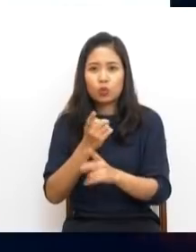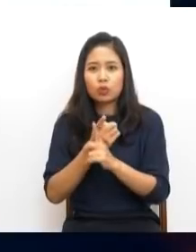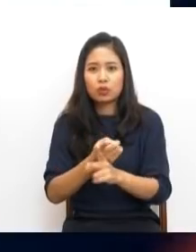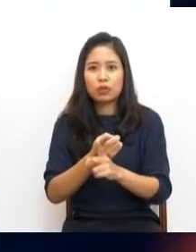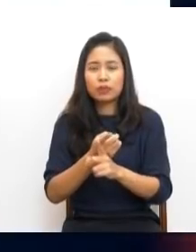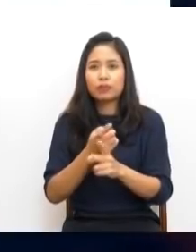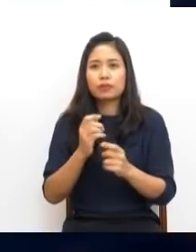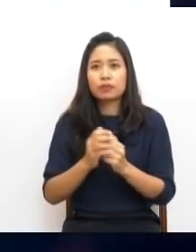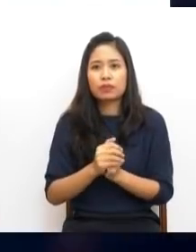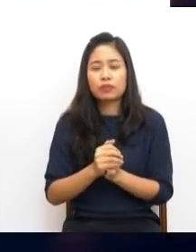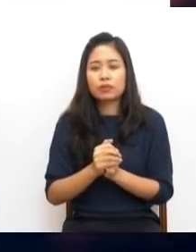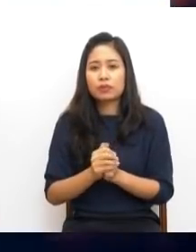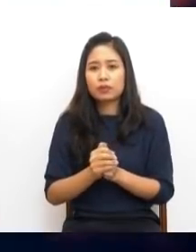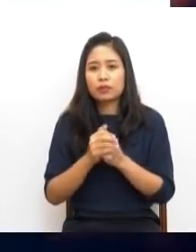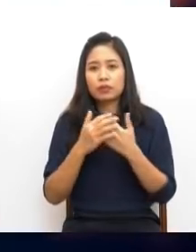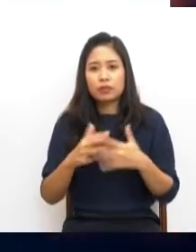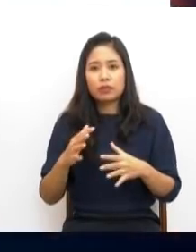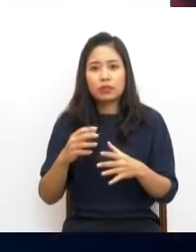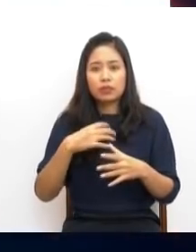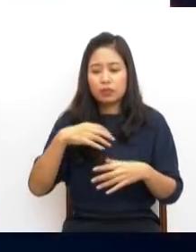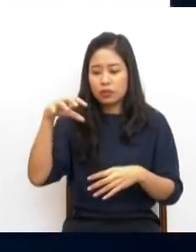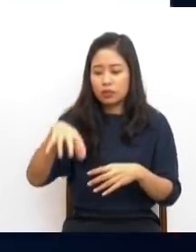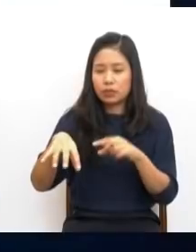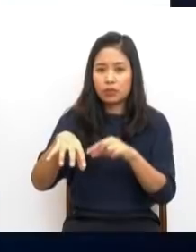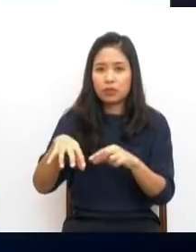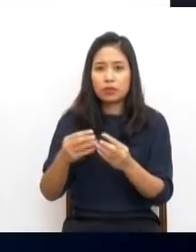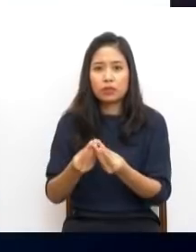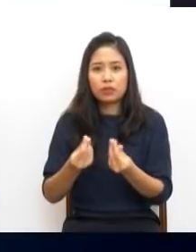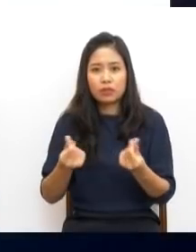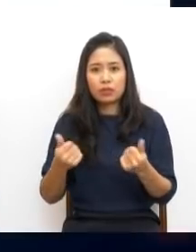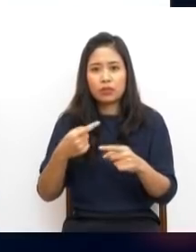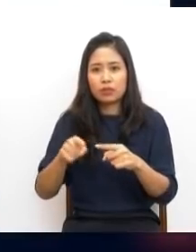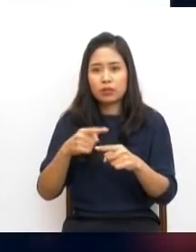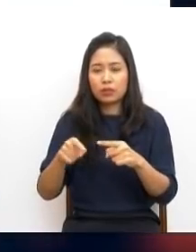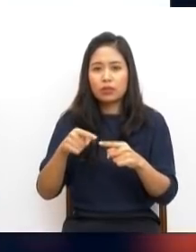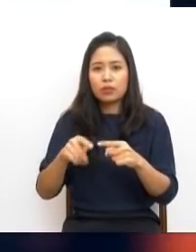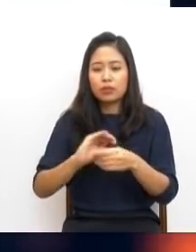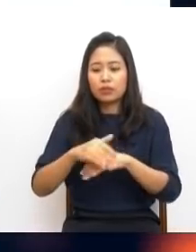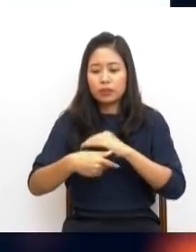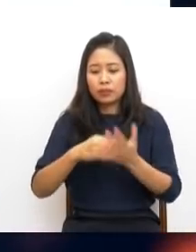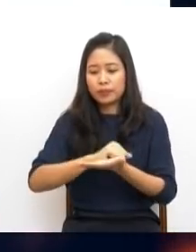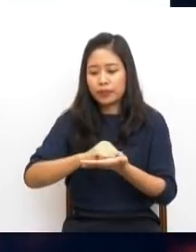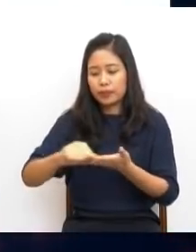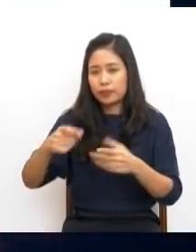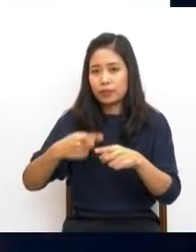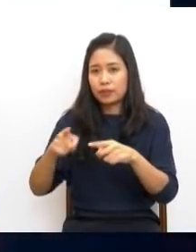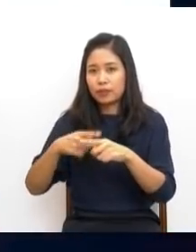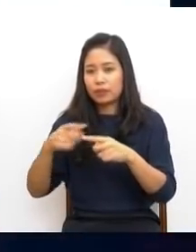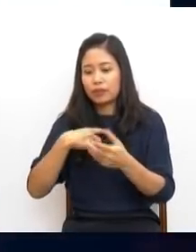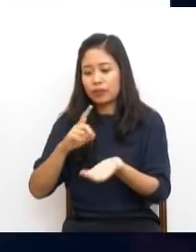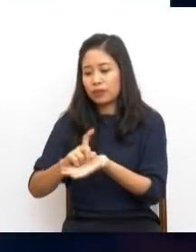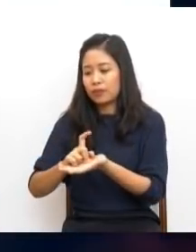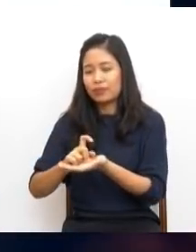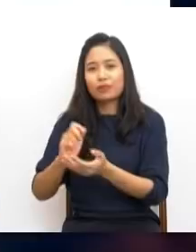บู่แต่ถ้าเกิดว่าในสถานที่ที่ไม่สะดวกในการที่ล้างมือด้วยน้ำและสบู่นั้นก็อาจจะใช้แอลกอฮอล์เจลพอช่วย